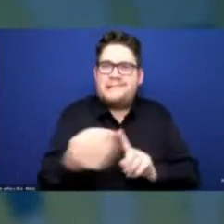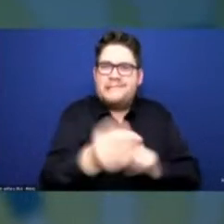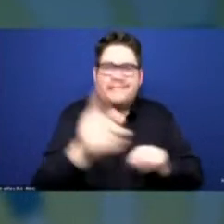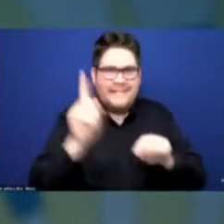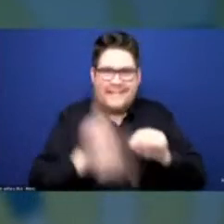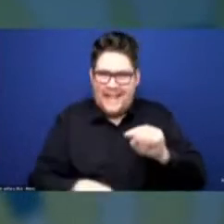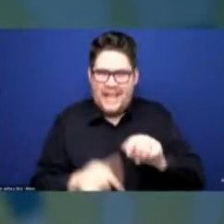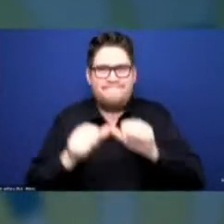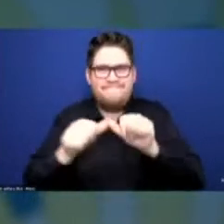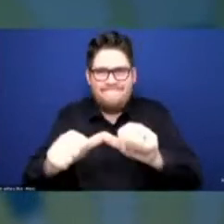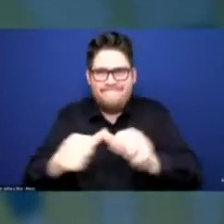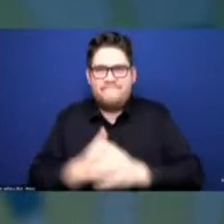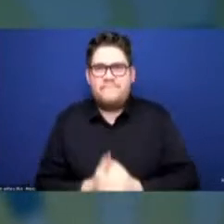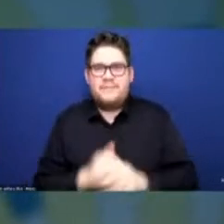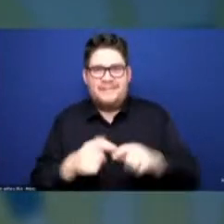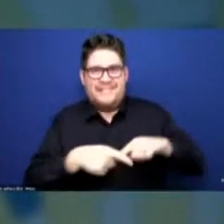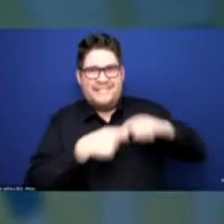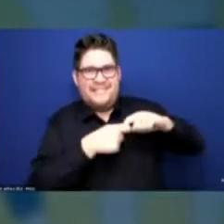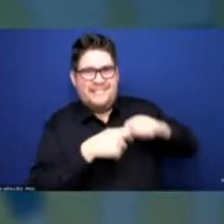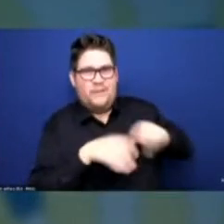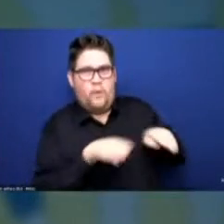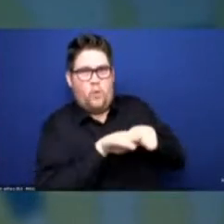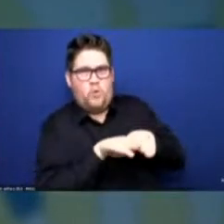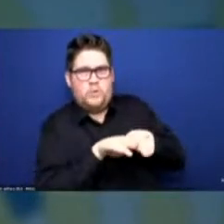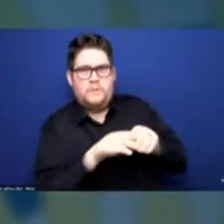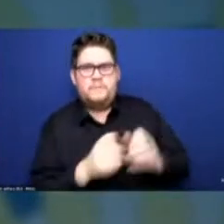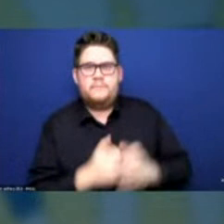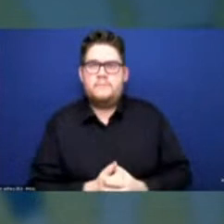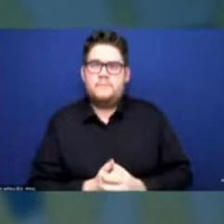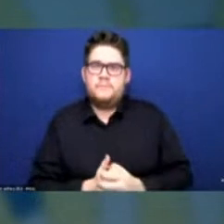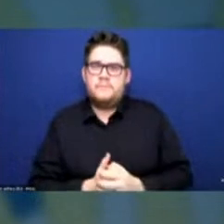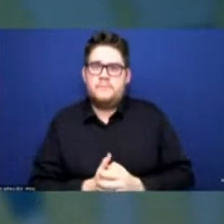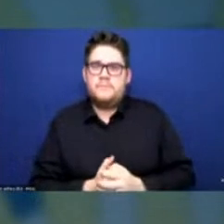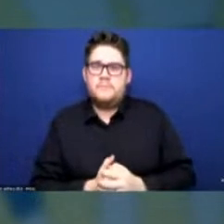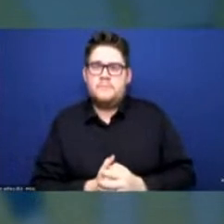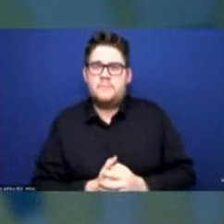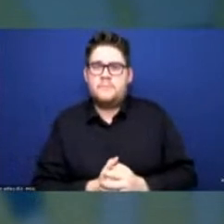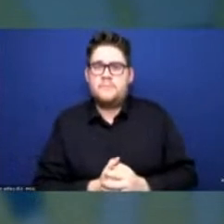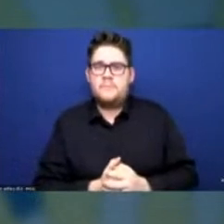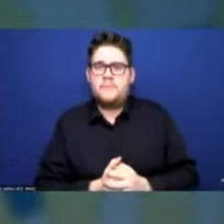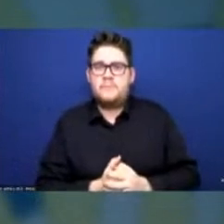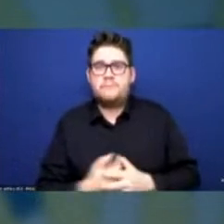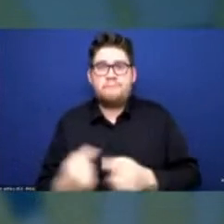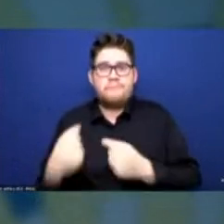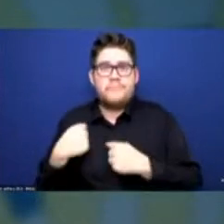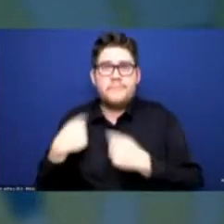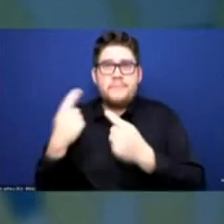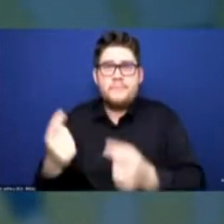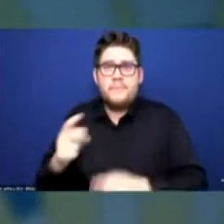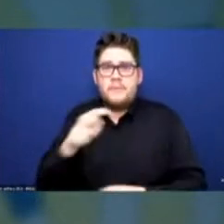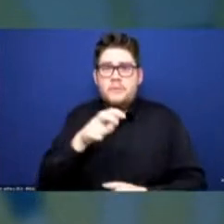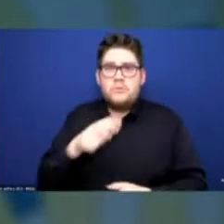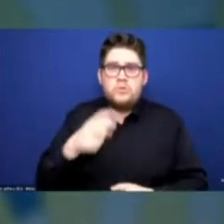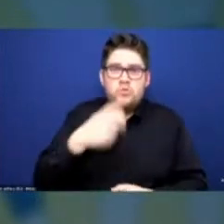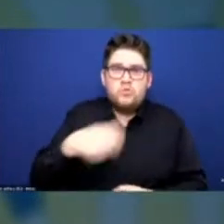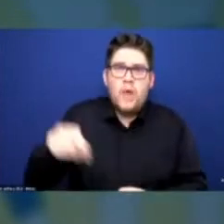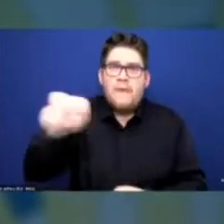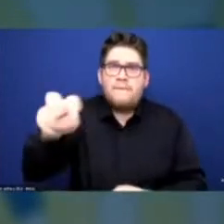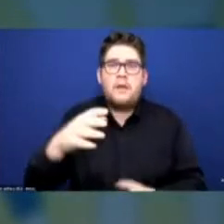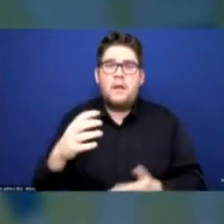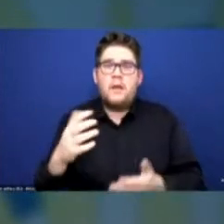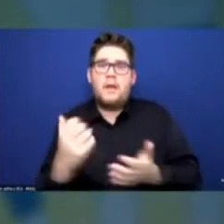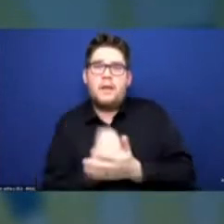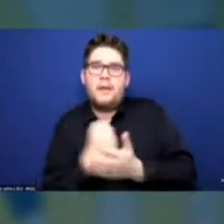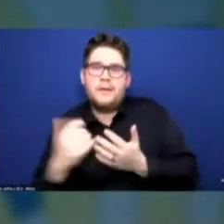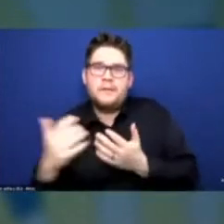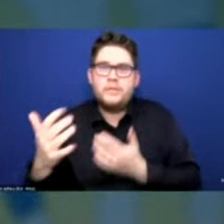well, we know that that travel and traveling 那么 for 同时 social 呢，也是 connections, 看到 for 了这个旅 recreation, 行 for vacation, 这 for 个 those social 度